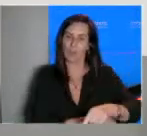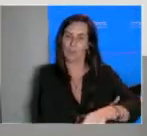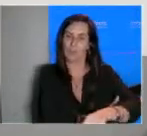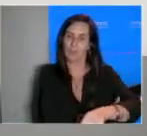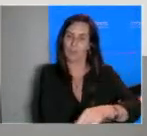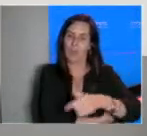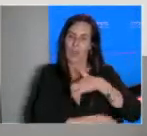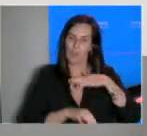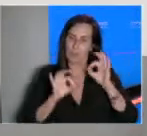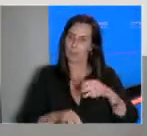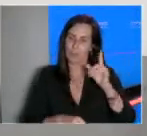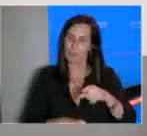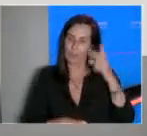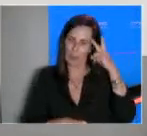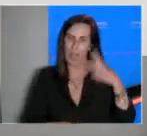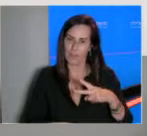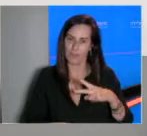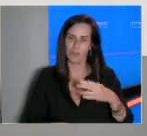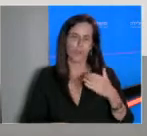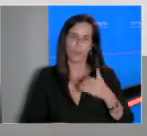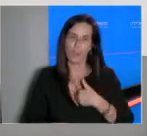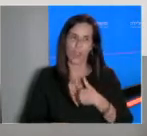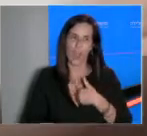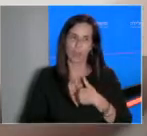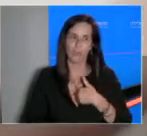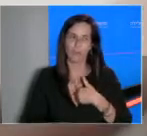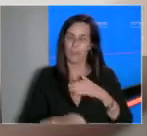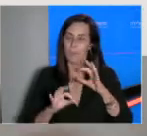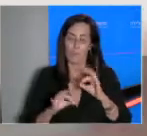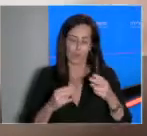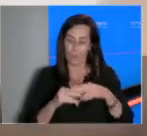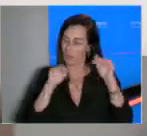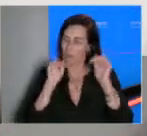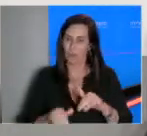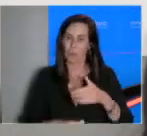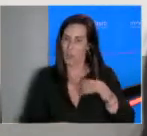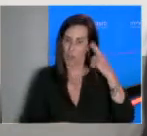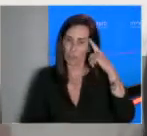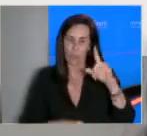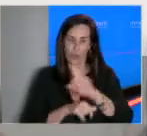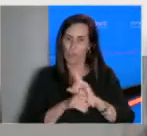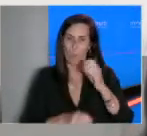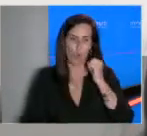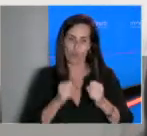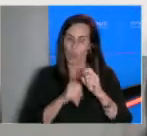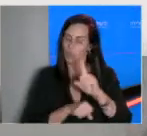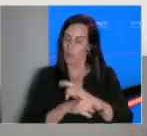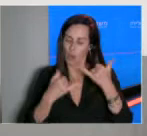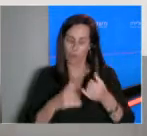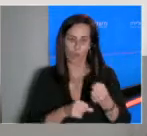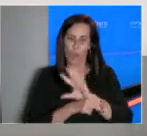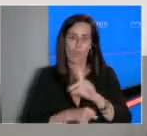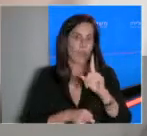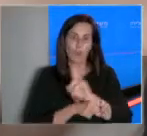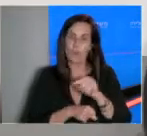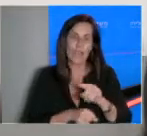אנחנו באמת צריכים להבין שאנחנו על פי תהום, אני יודעת שזו תקופה מאוד קשה, התקופה עכשיו של הקורונה,